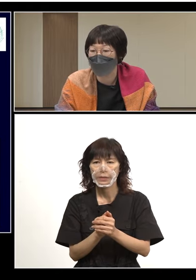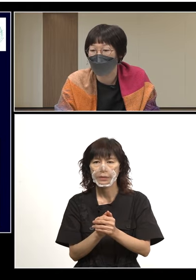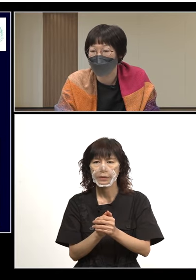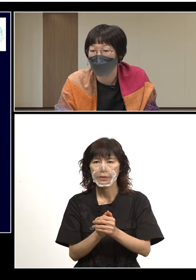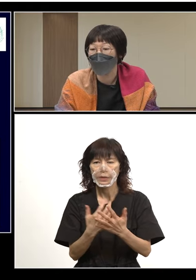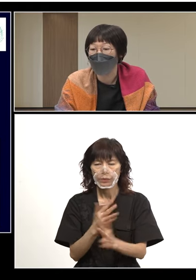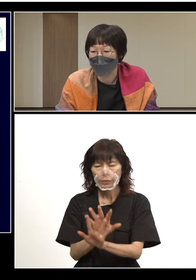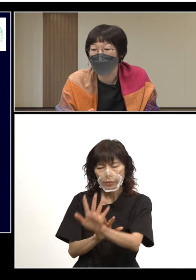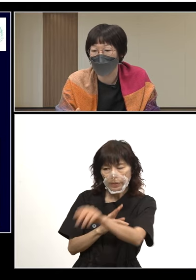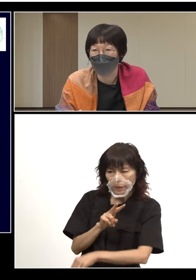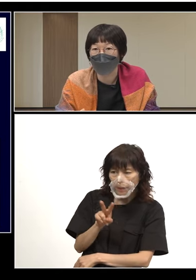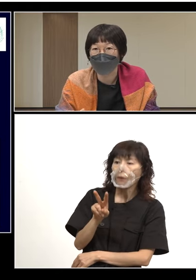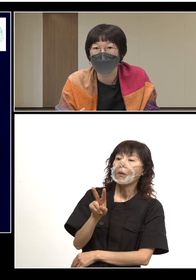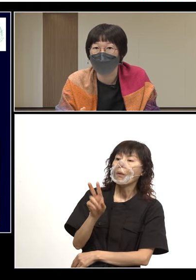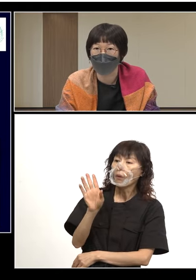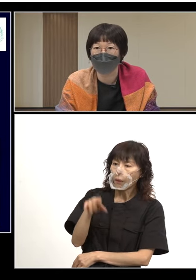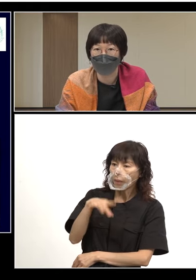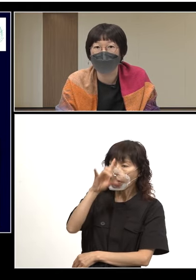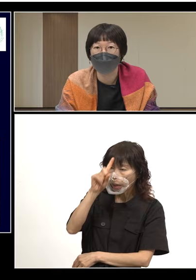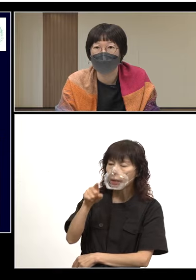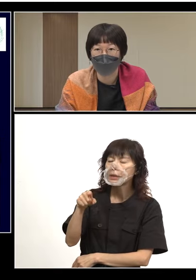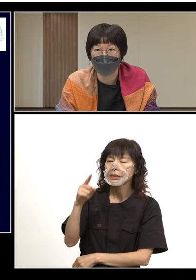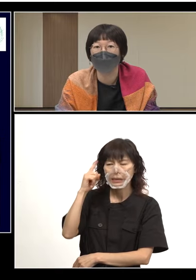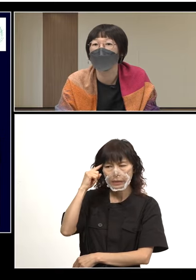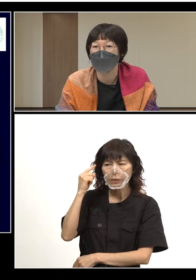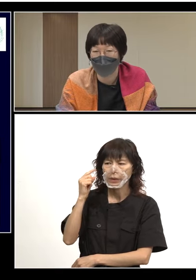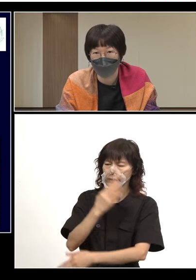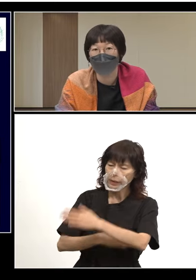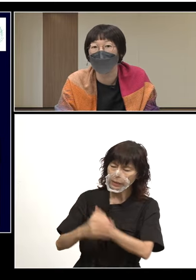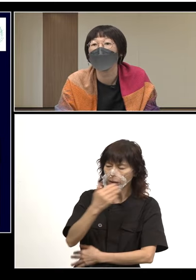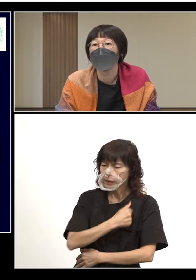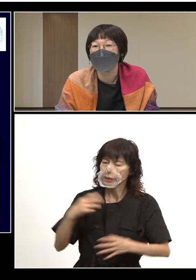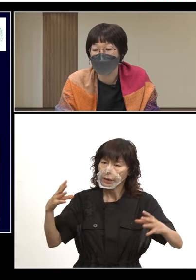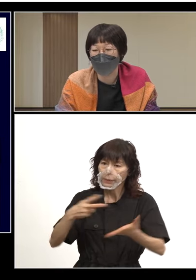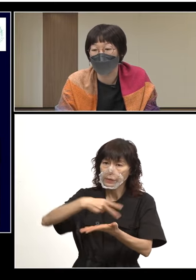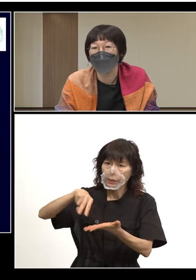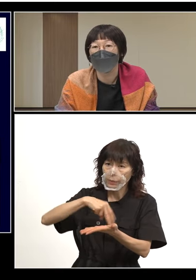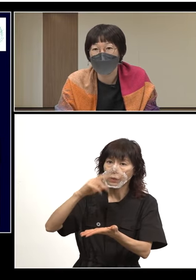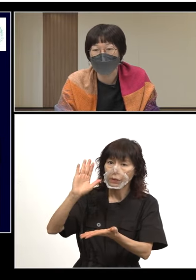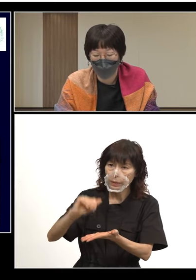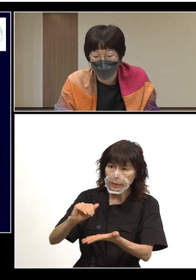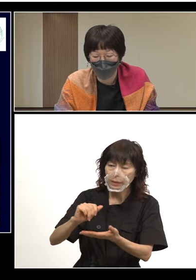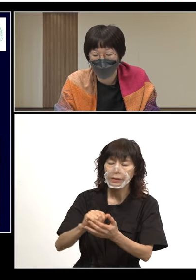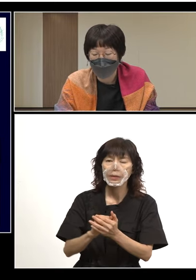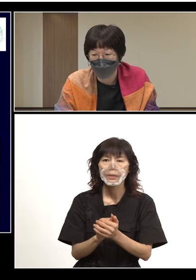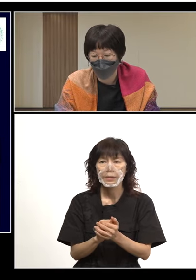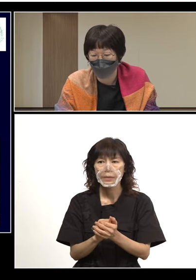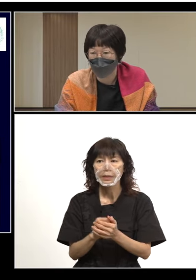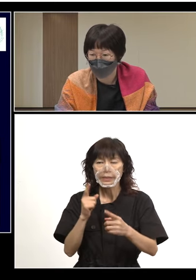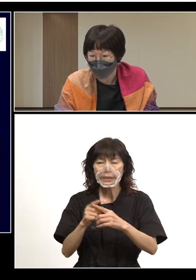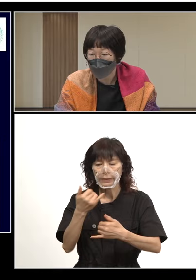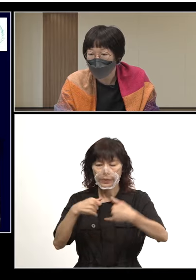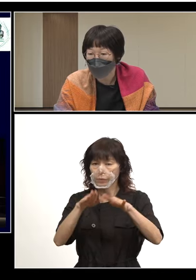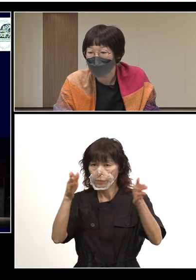有機會睇到，咦，原來一啲唔同能力嘅朋友可以一齊跳舞，然後可以成為一個演出